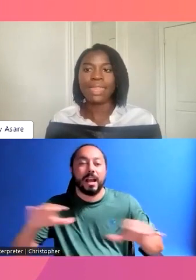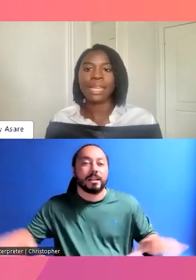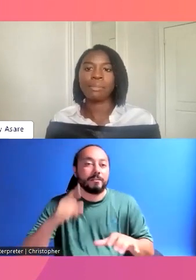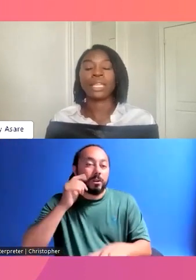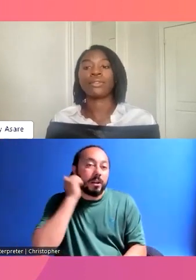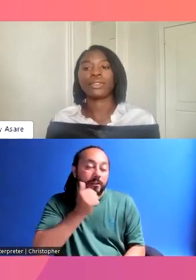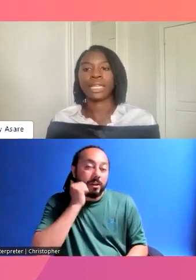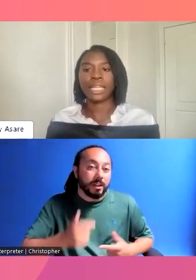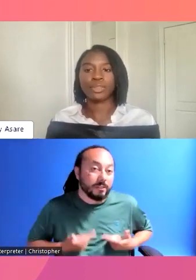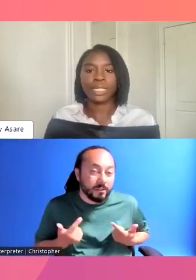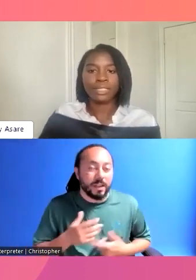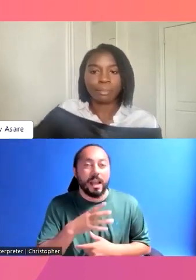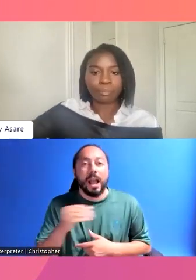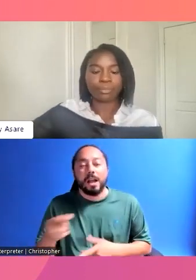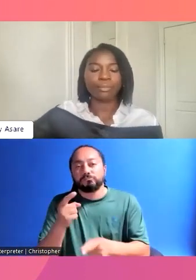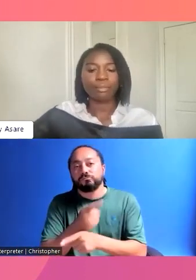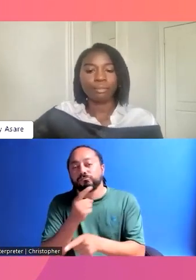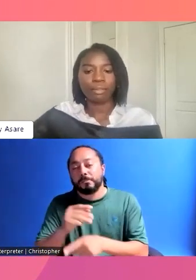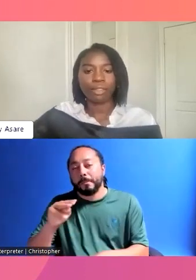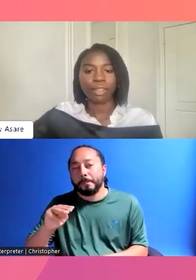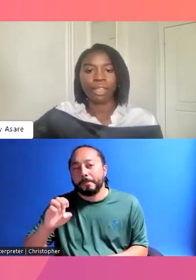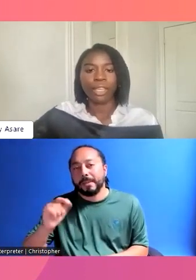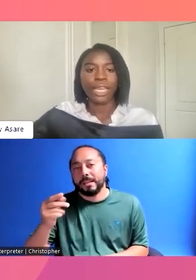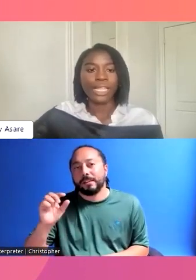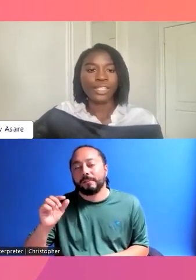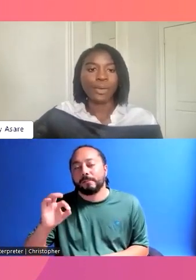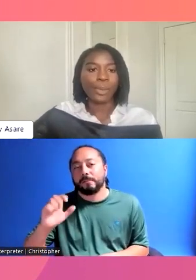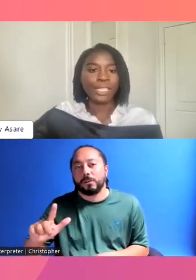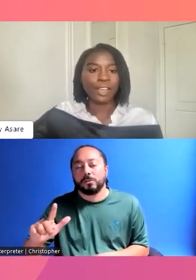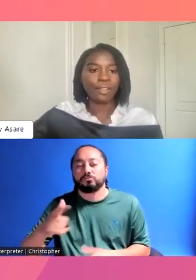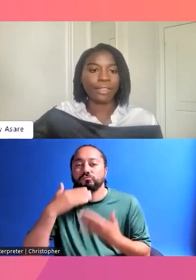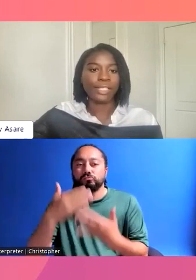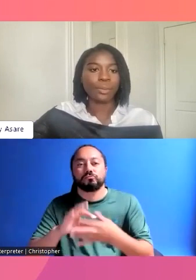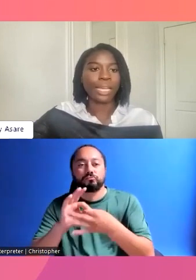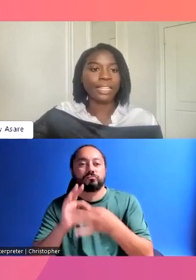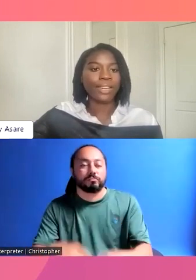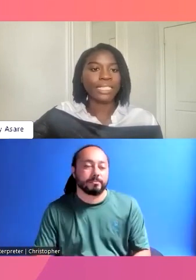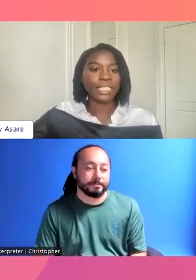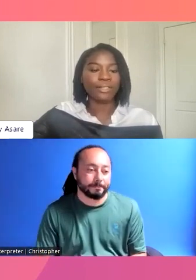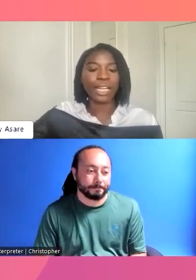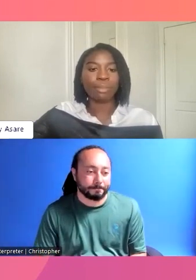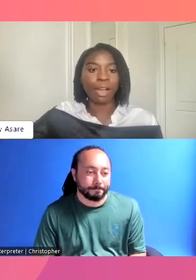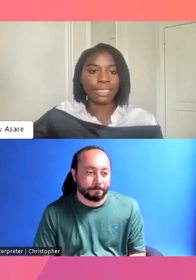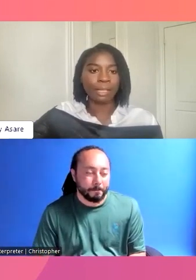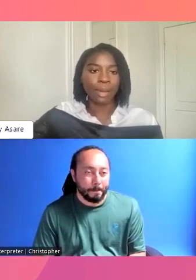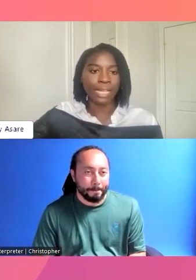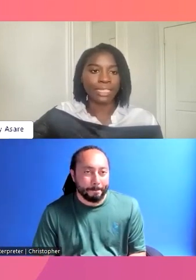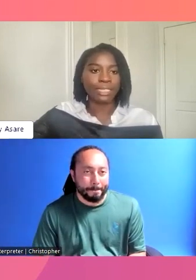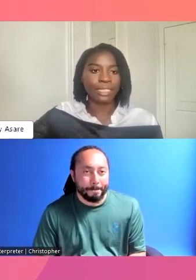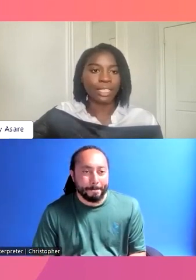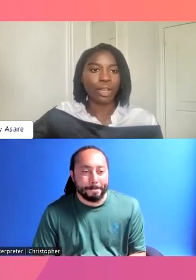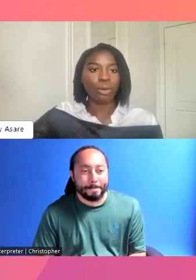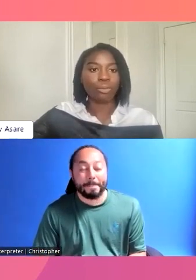lorsqu'elles soutiennent les aptitudes de la vie quotidienne, l'activité de la vie quotidienne et l'engagement signifiant. Là-dessus,